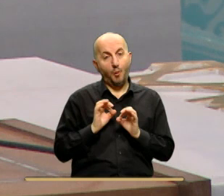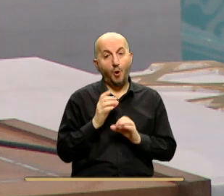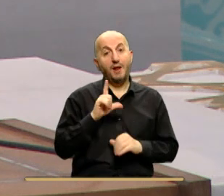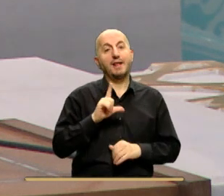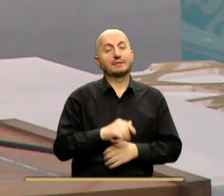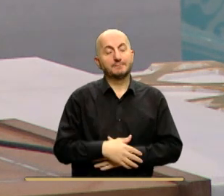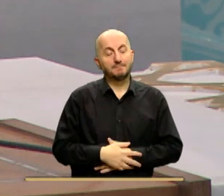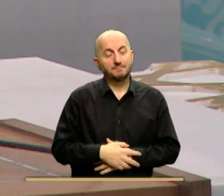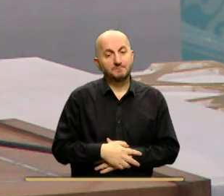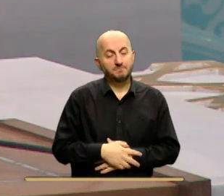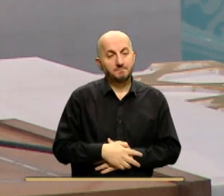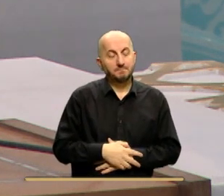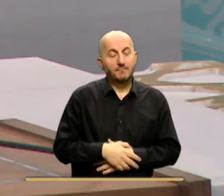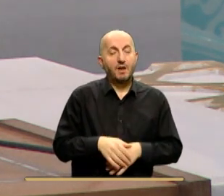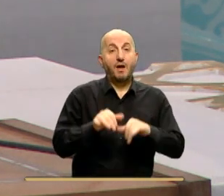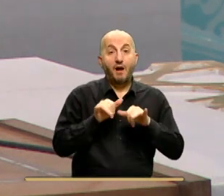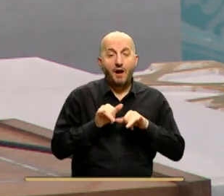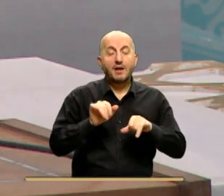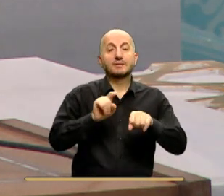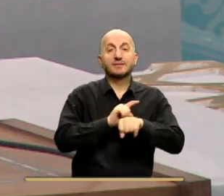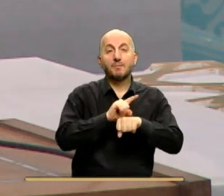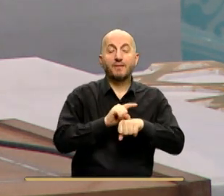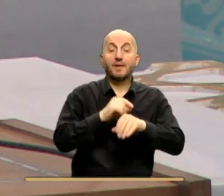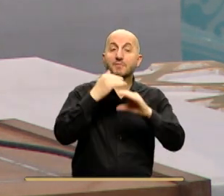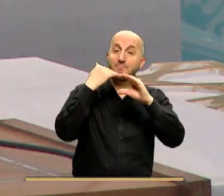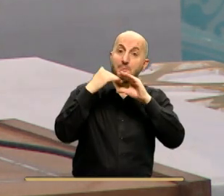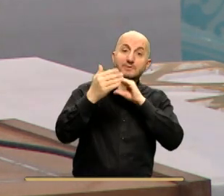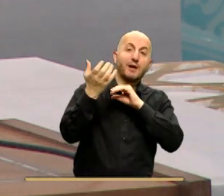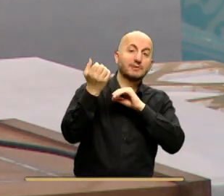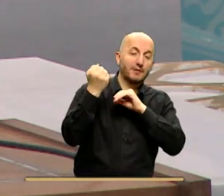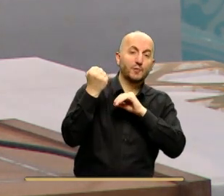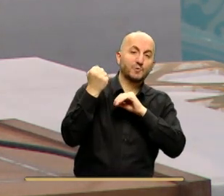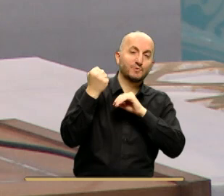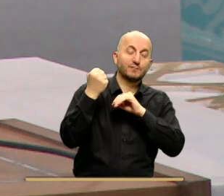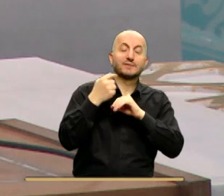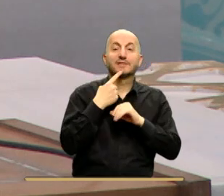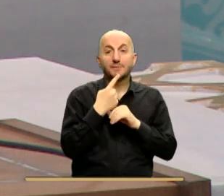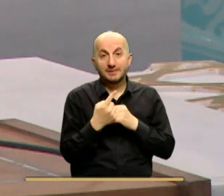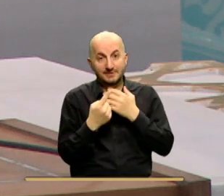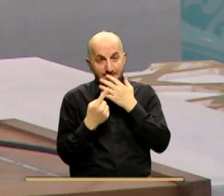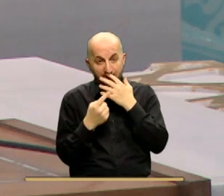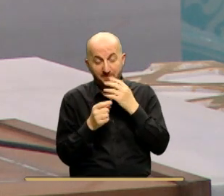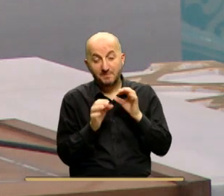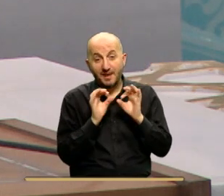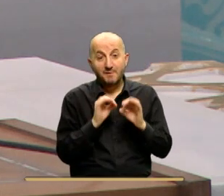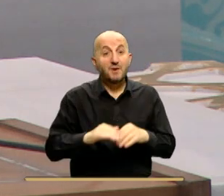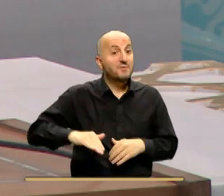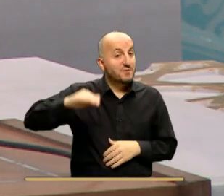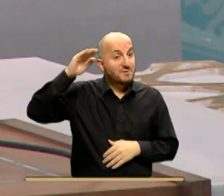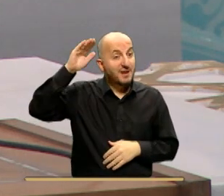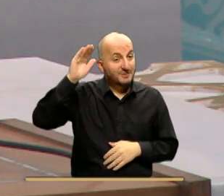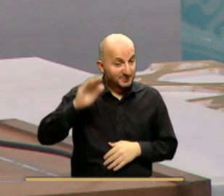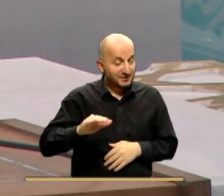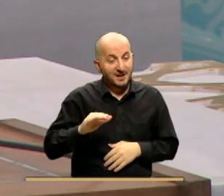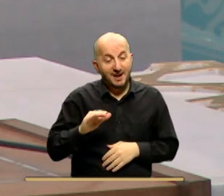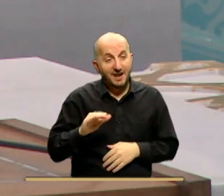olmalı. Aynı zamanda buradan bir mesaj daha alıyoruz. Demek ki hep büyükler